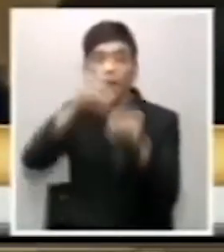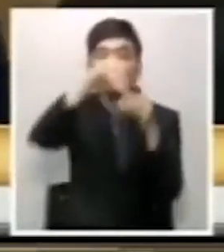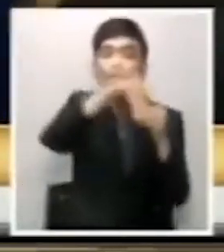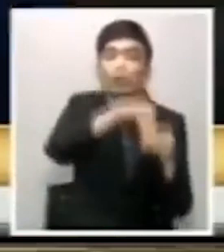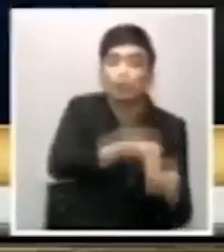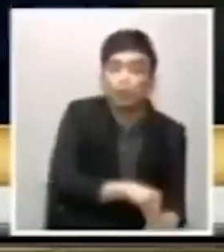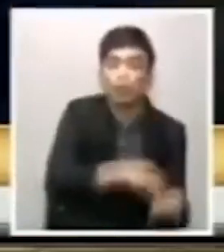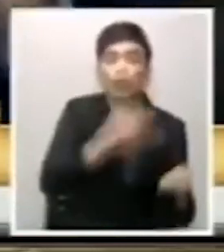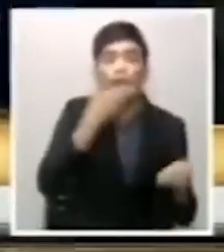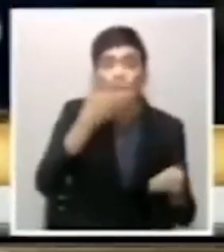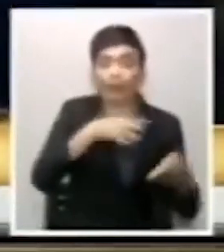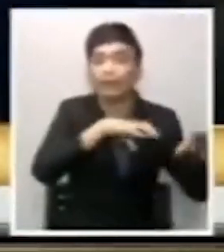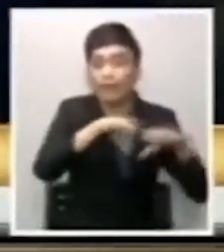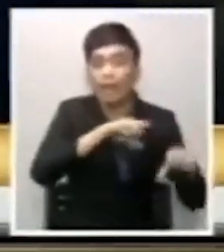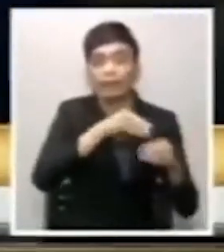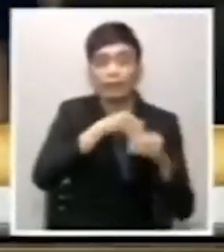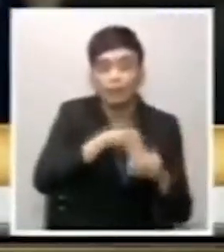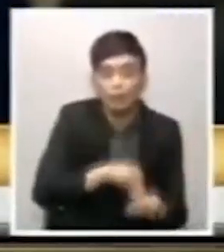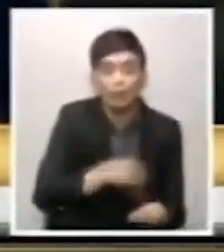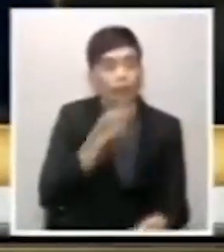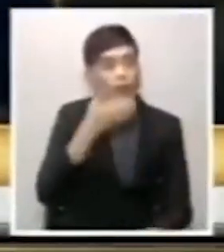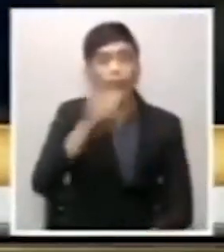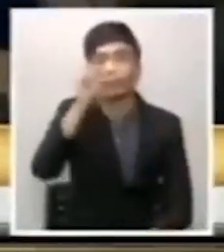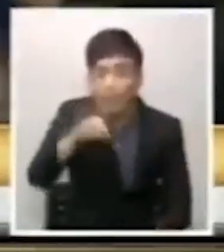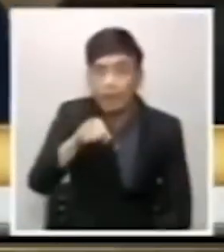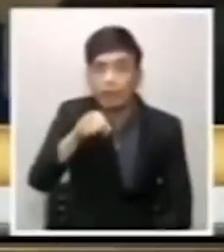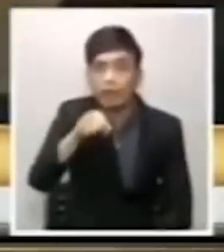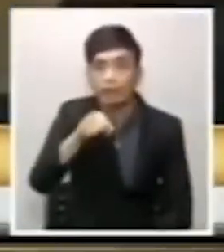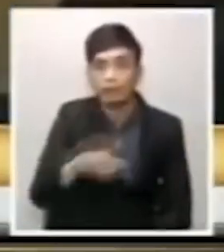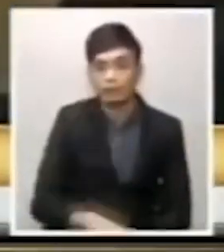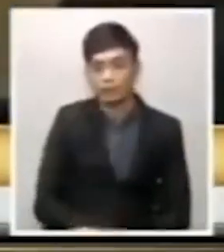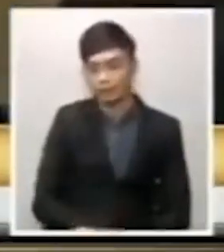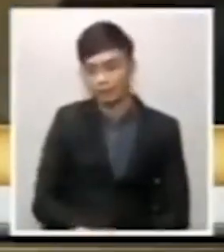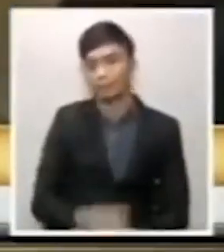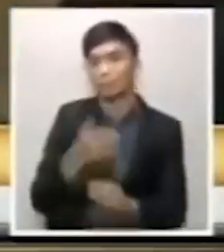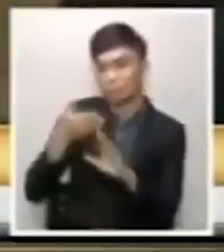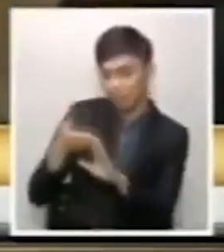ท่านประธานครับก่อนที่เราจะเลือกตั้ง